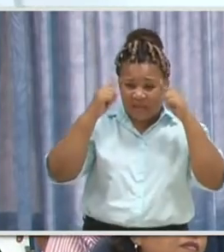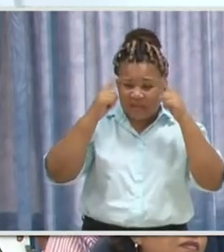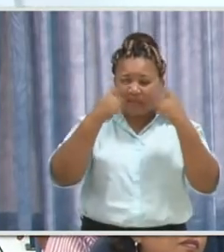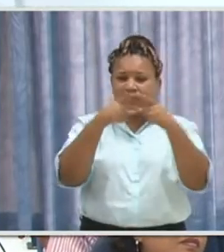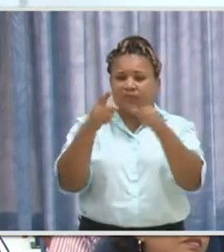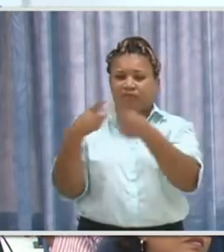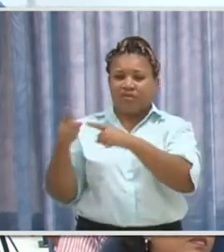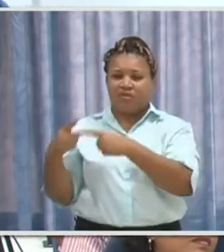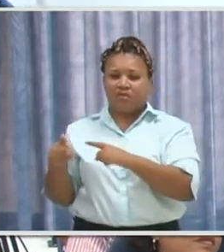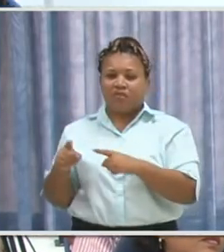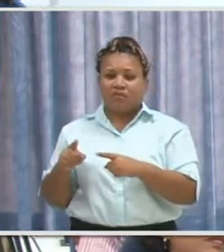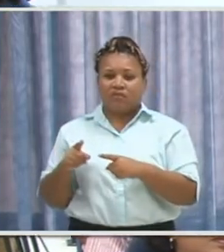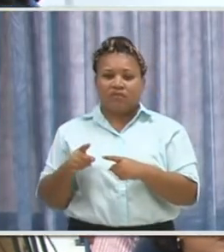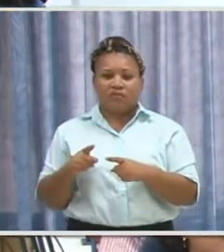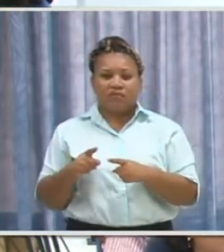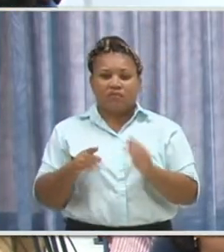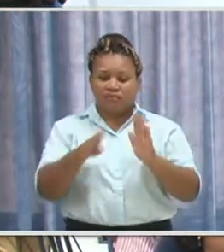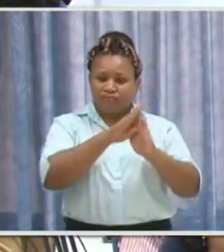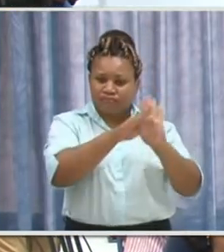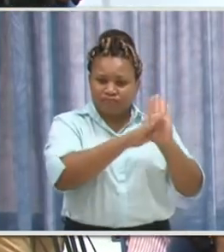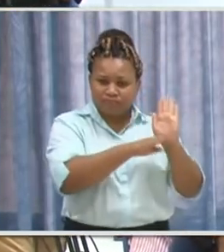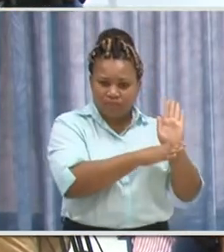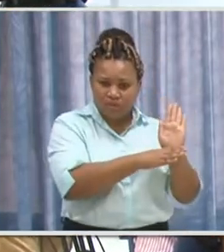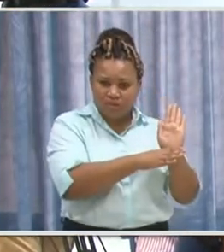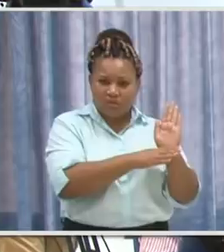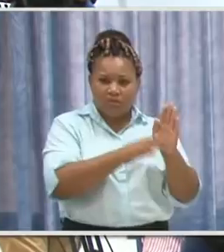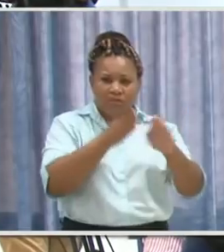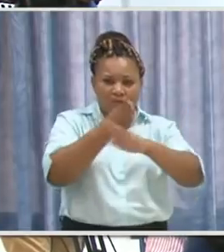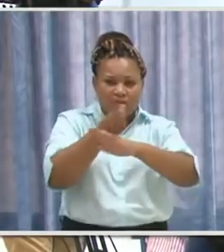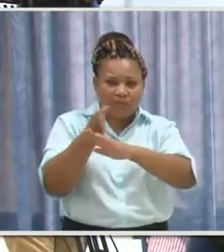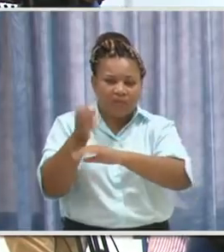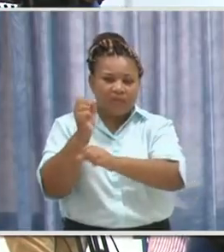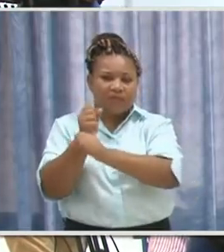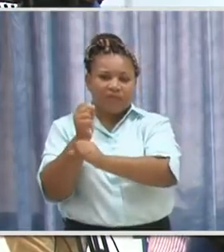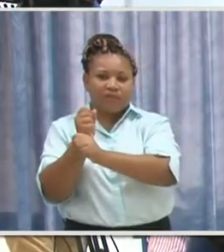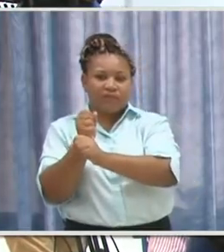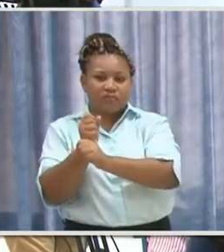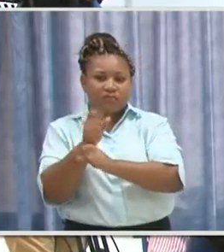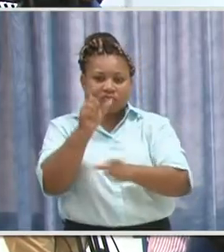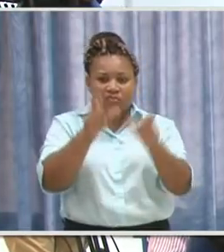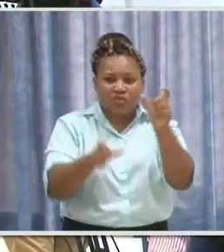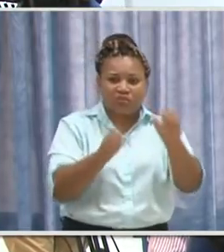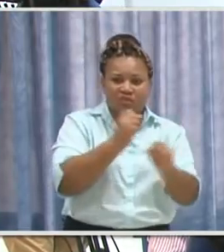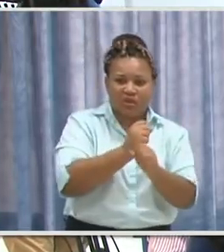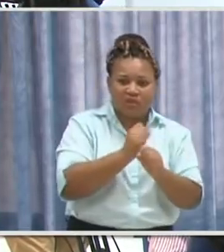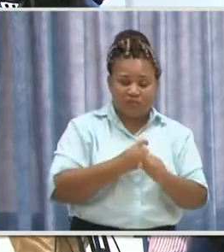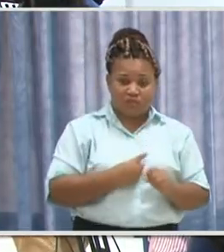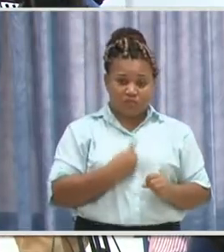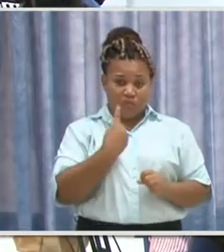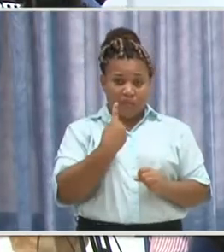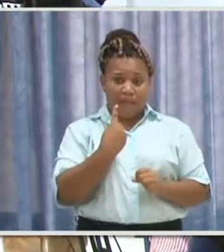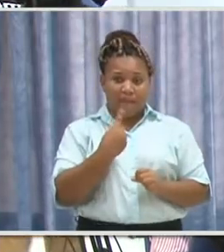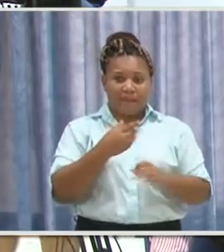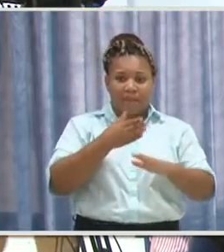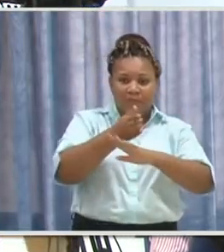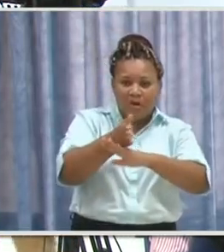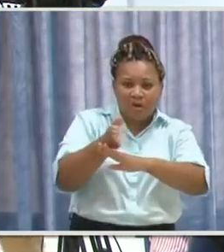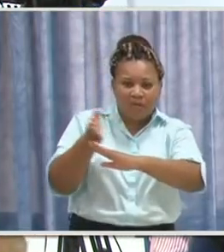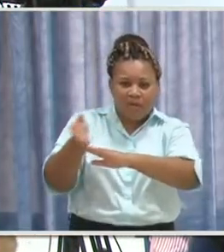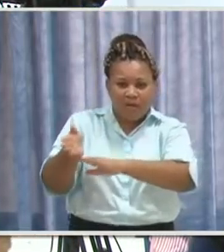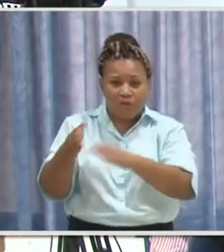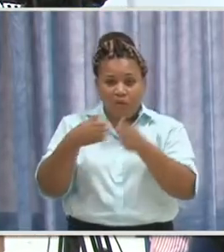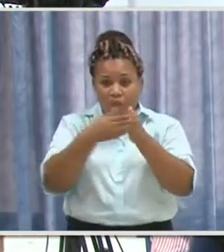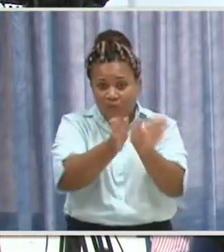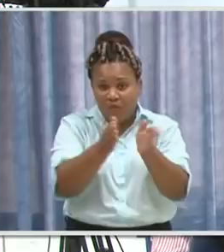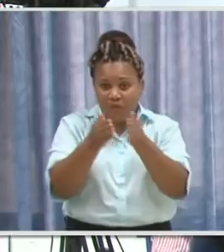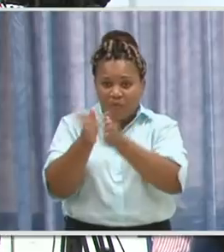tout le monde de travail, tout le monde de business, nous comptons que nous conscients qu'ils autres pour donner nous autres coopération.